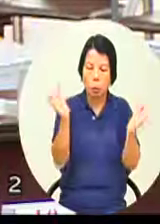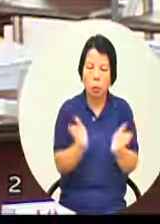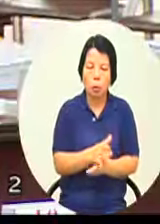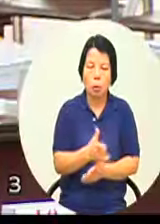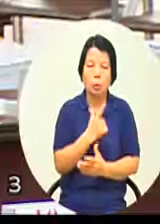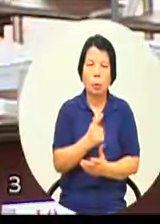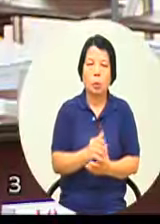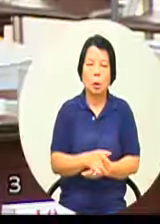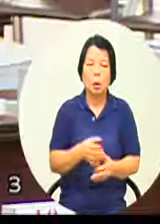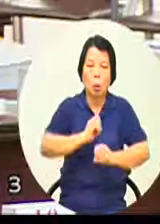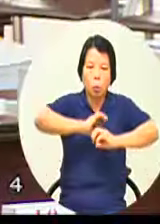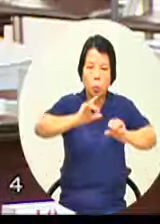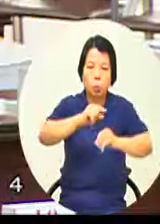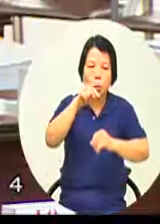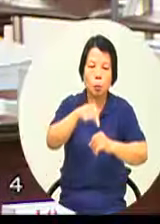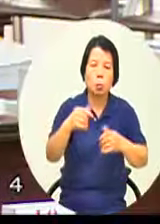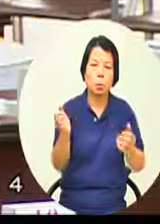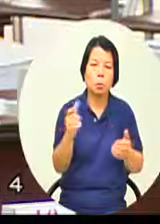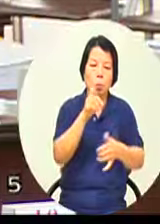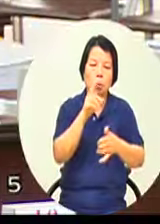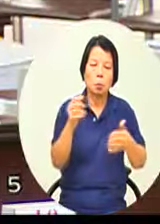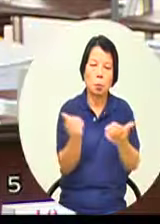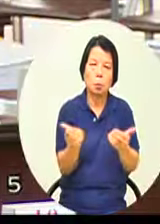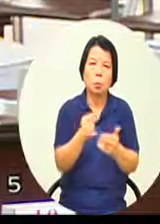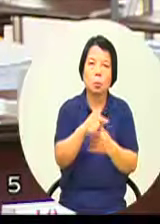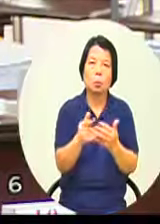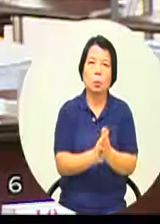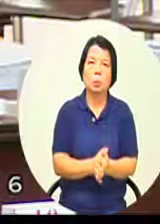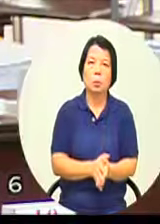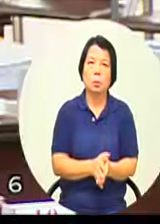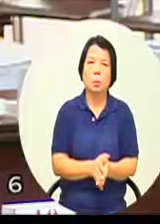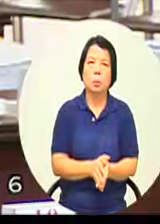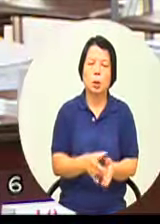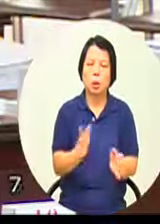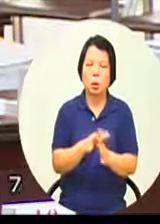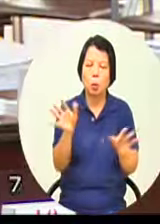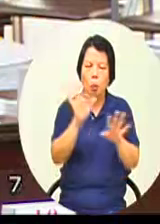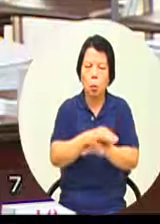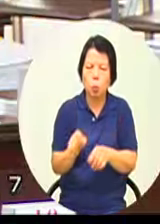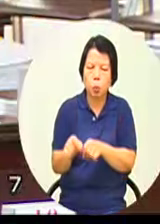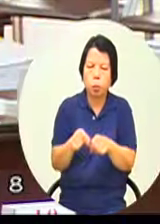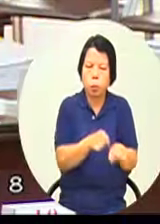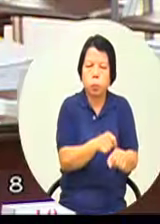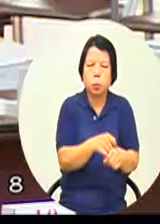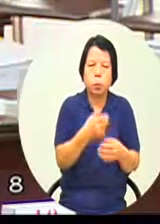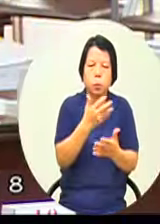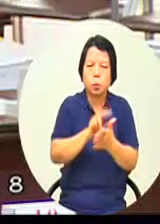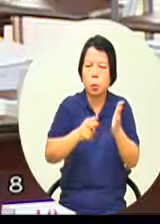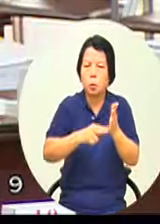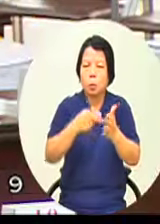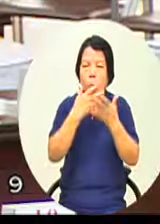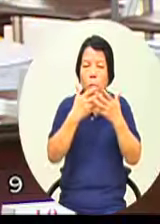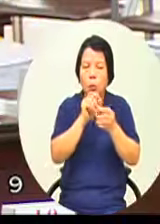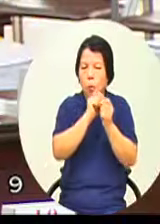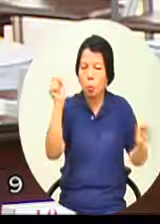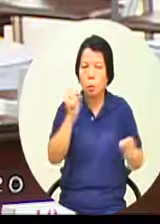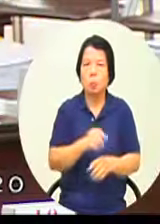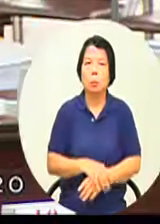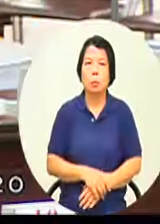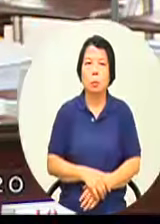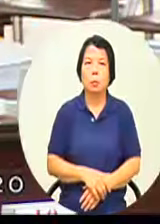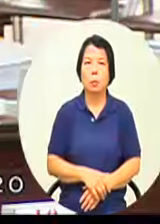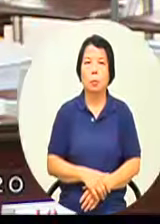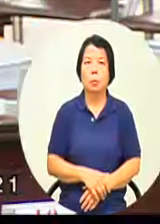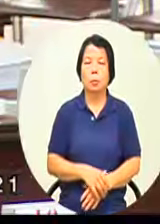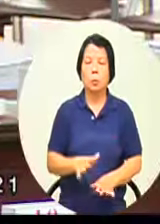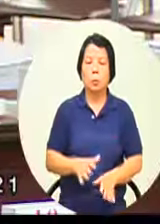伊宣导这个问题哈、哦，我确实嘞，变拢有啊，十点或十一点我去提嘞有，对不对？哦，啊所以嘞，啊咱的